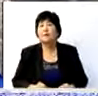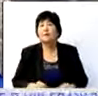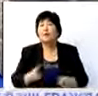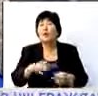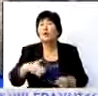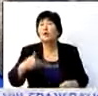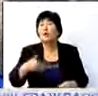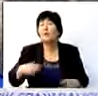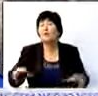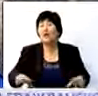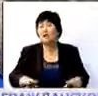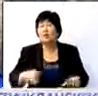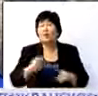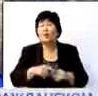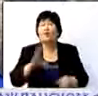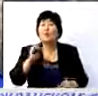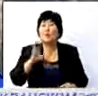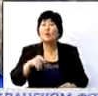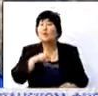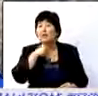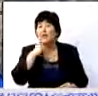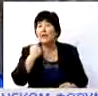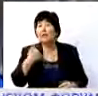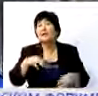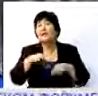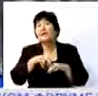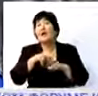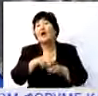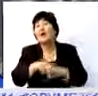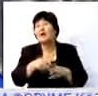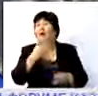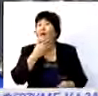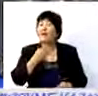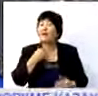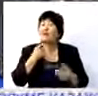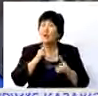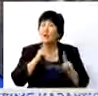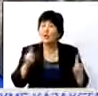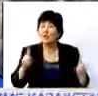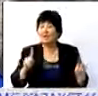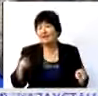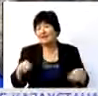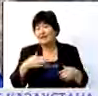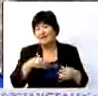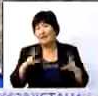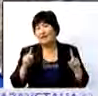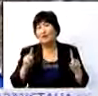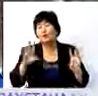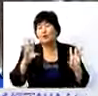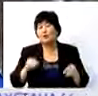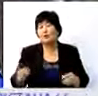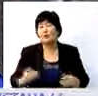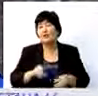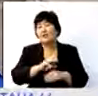Очень полезное животное. Это и кумыс, и мясо, и средства передвижения. Красивое, удивительное создание. Я счастлив, что всю свою